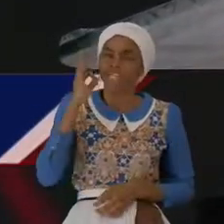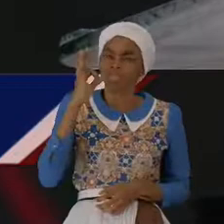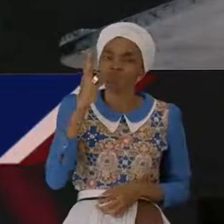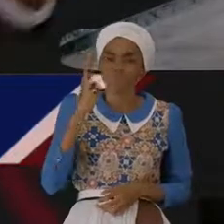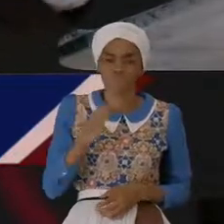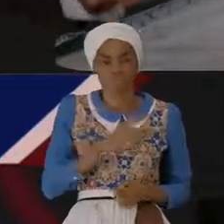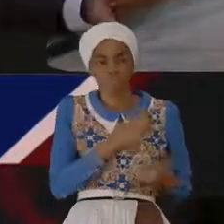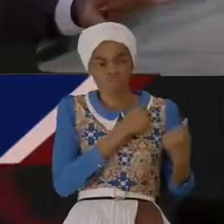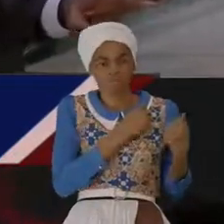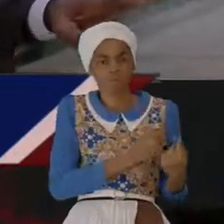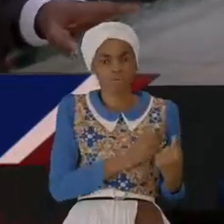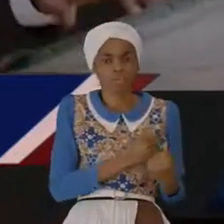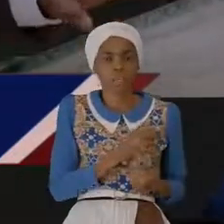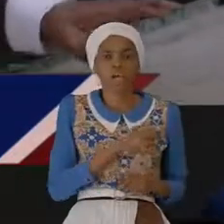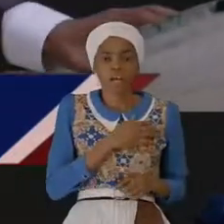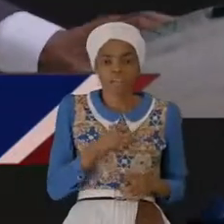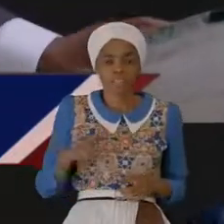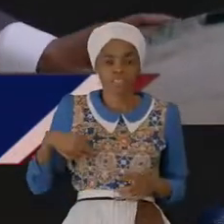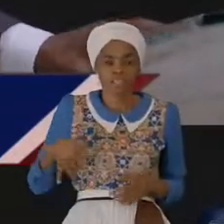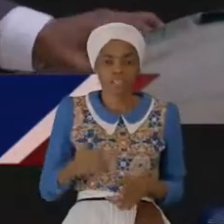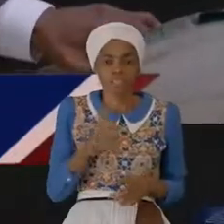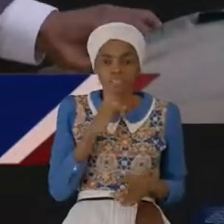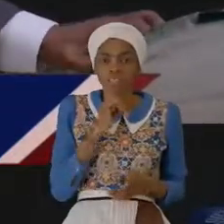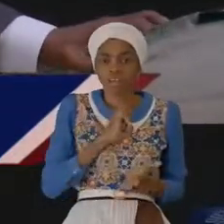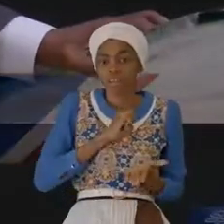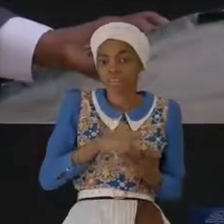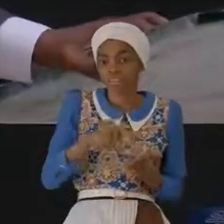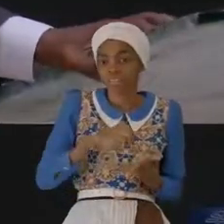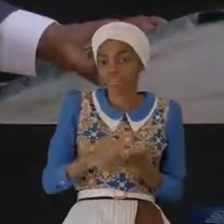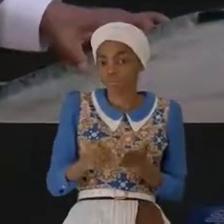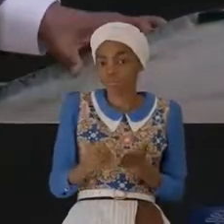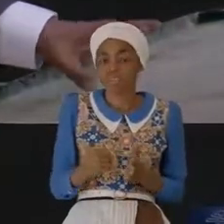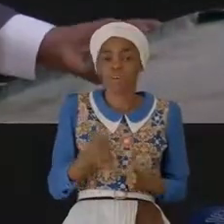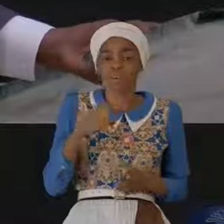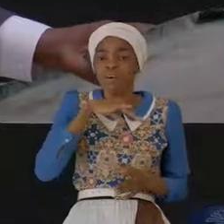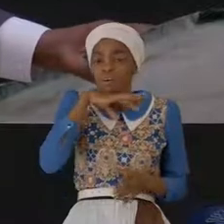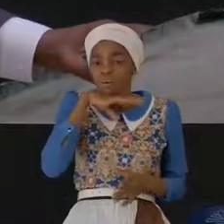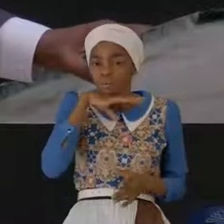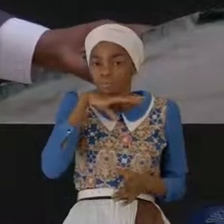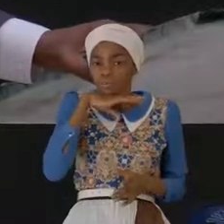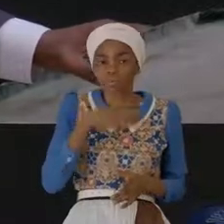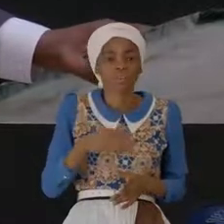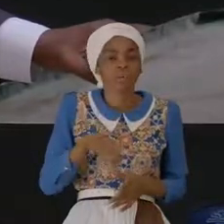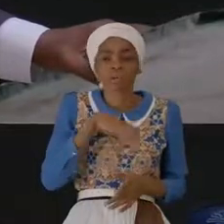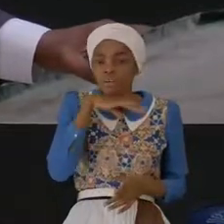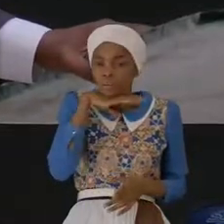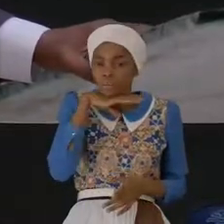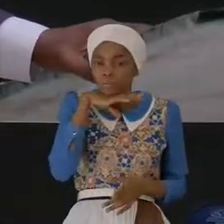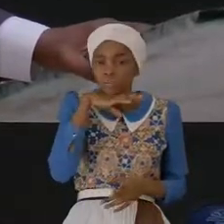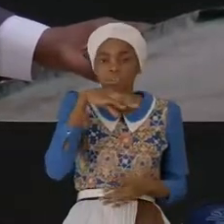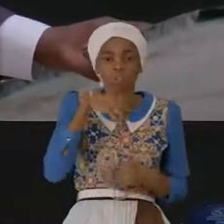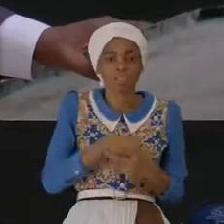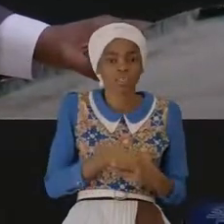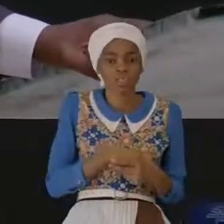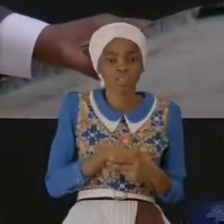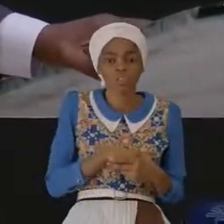persuasion. Cependant, ils excusent la corruption. La corruption en doctrine, la